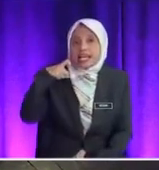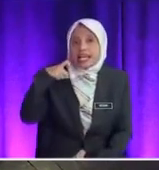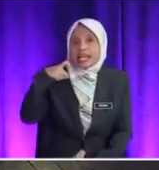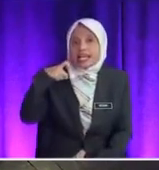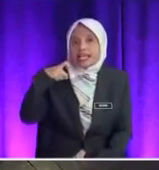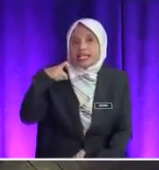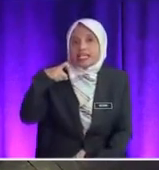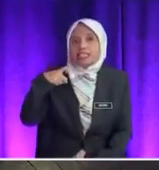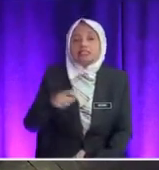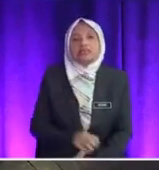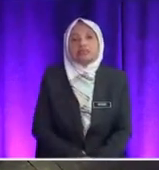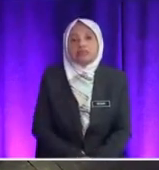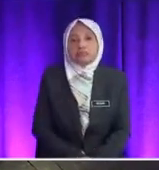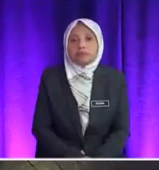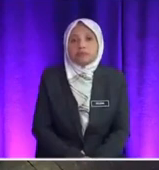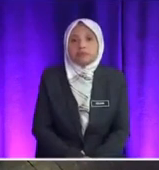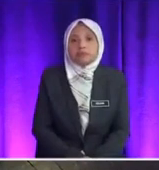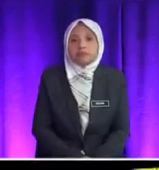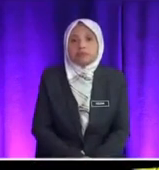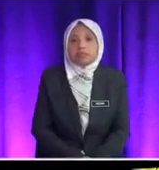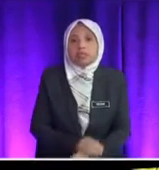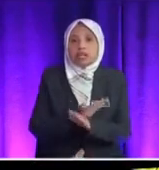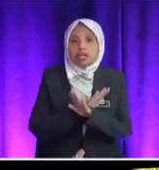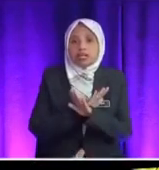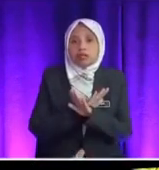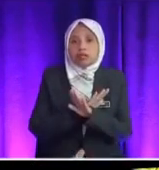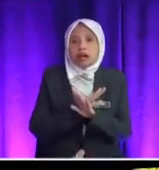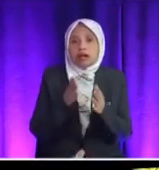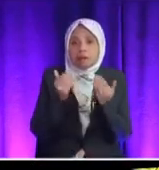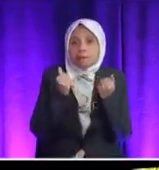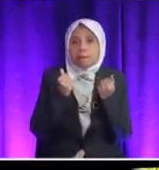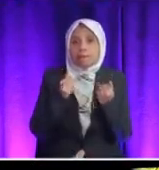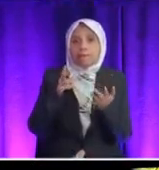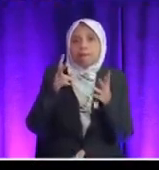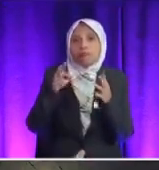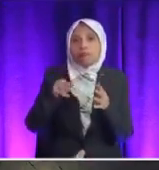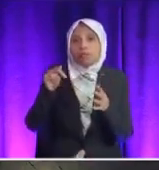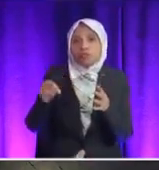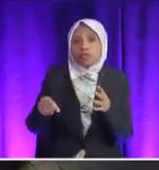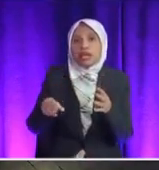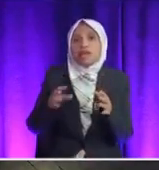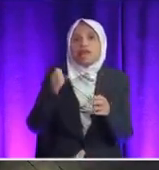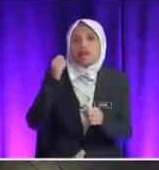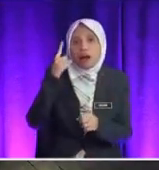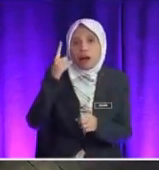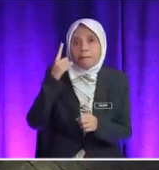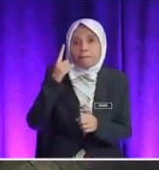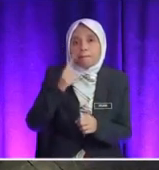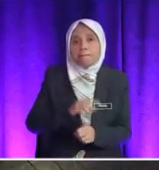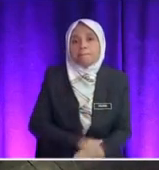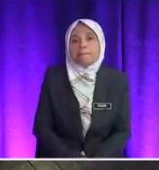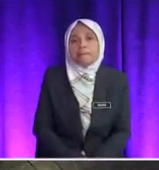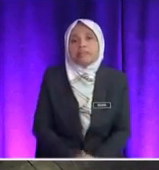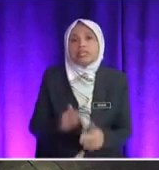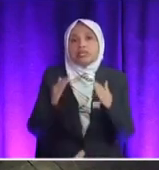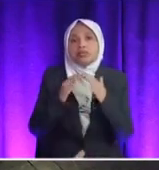Mesin oke ada di Jalan Raya pajak Fizi Oke dan Hai register mungkin kita